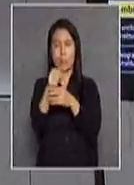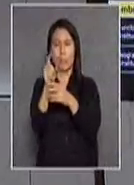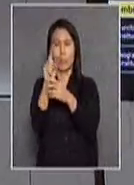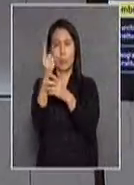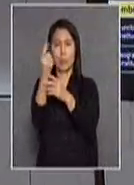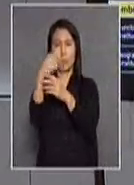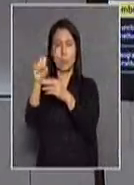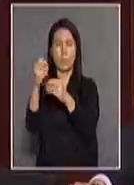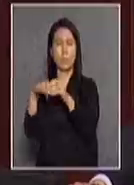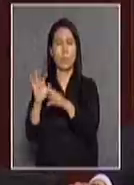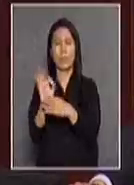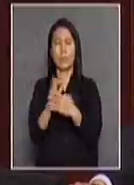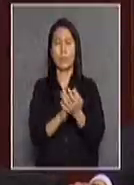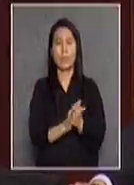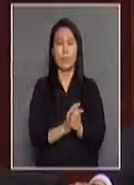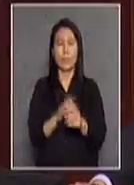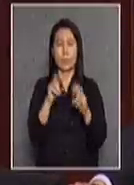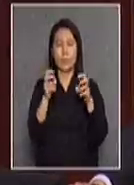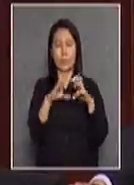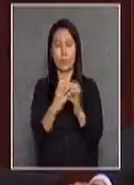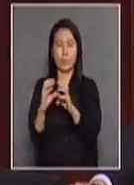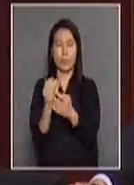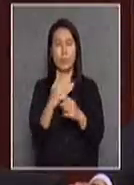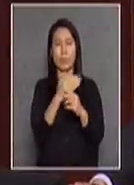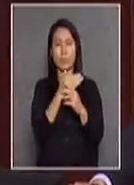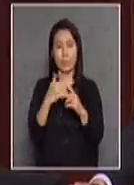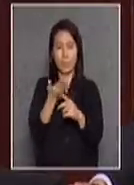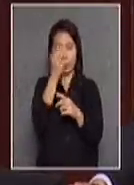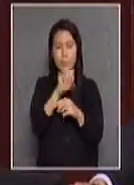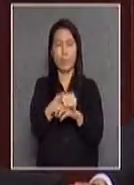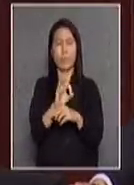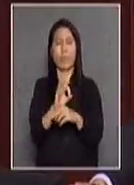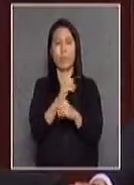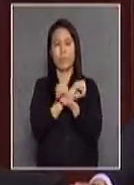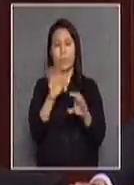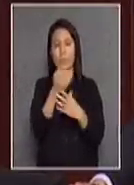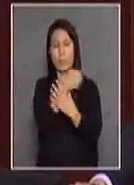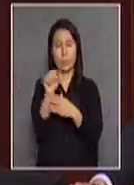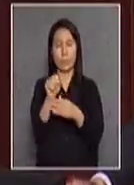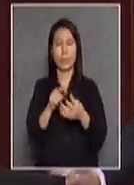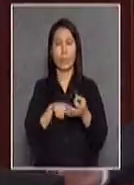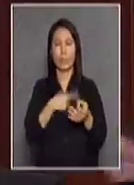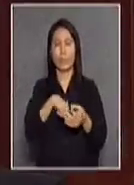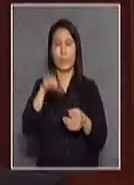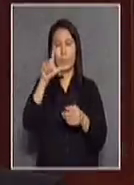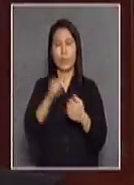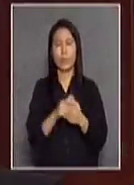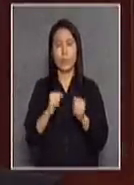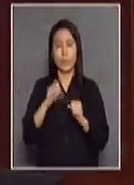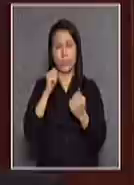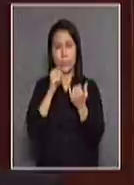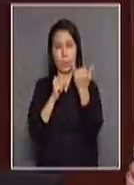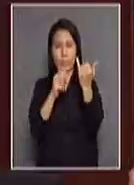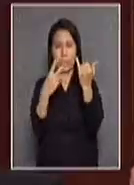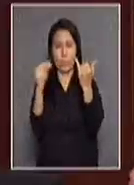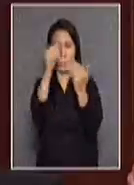反對，沒有人棄權。議題未獲得兩部分在席委員分別以過半數贊成，我宣布修正案被否決。梁國雄議員，請你動議第627項修